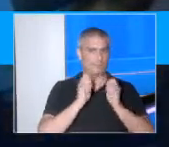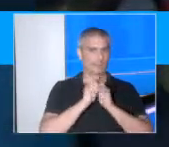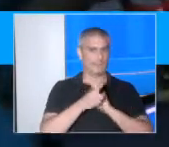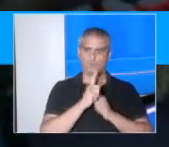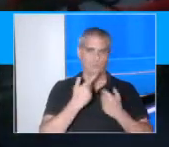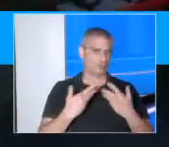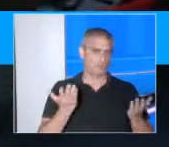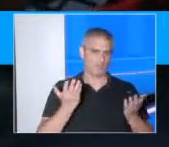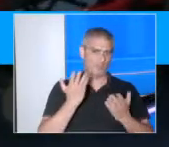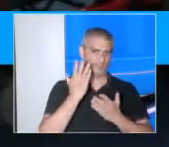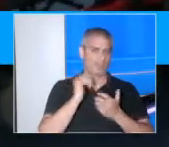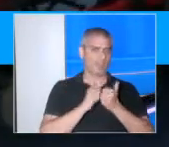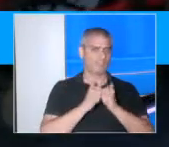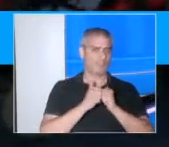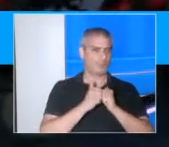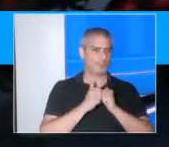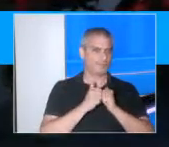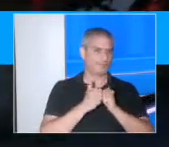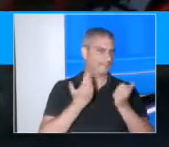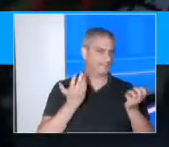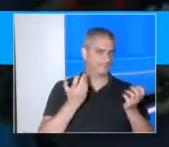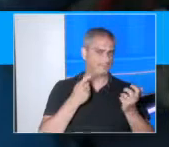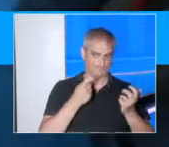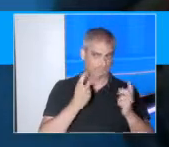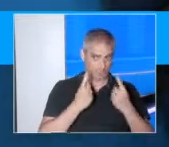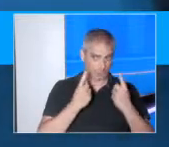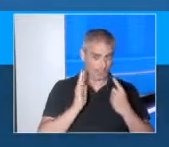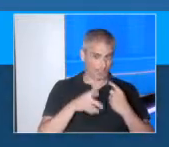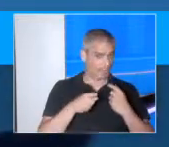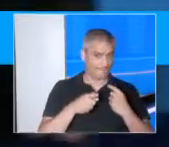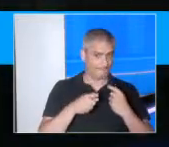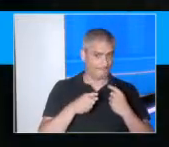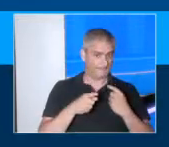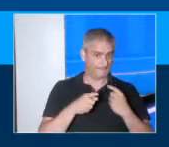הלא קיים לחלק מהספורטאים. זה קורה ככה גם